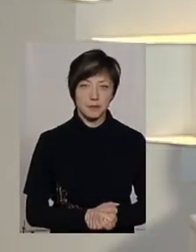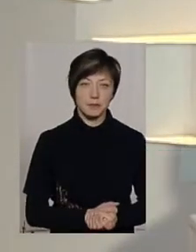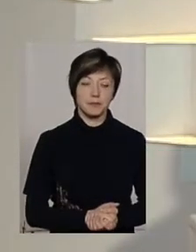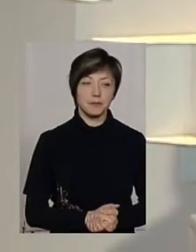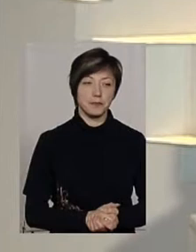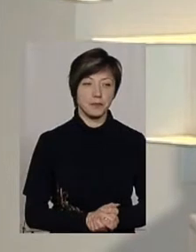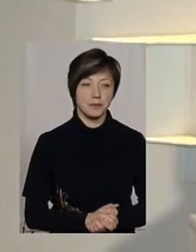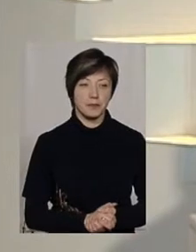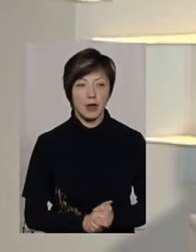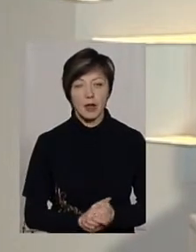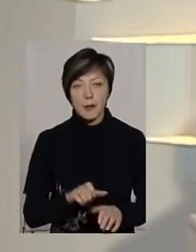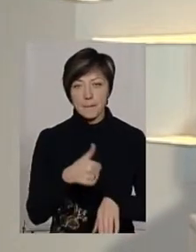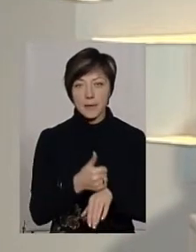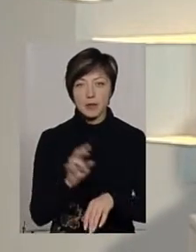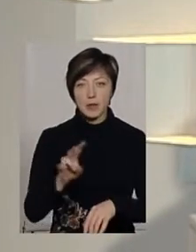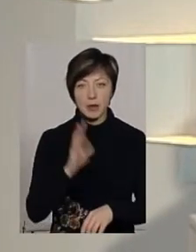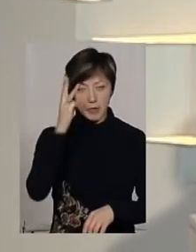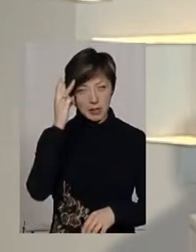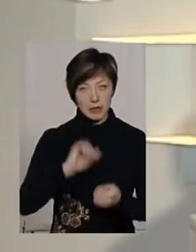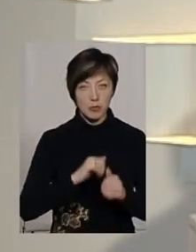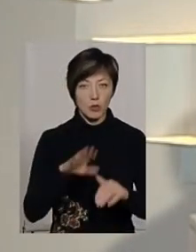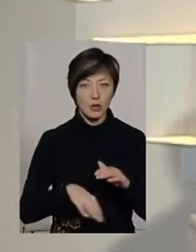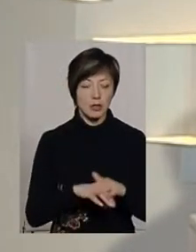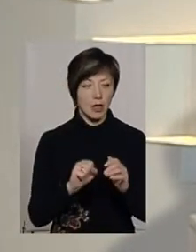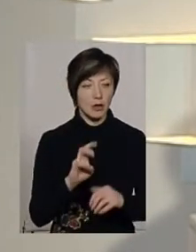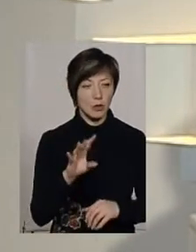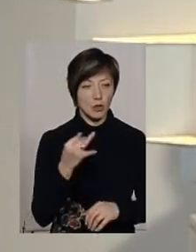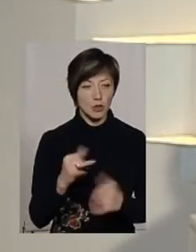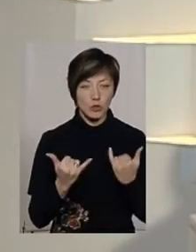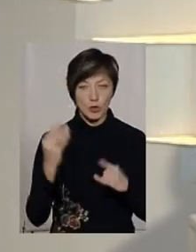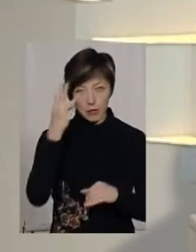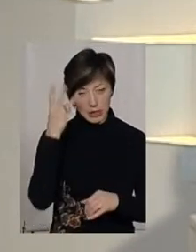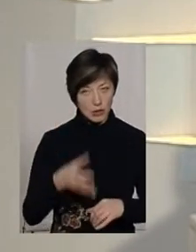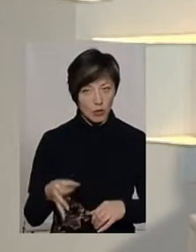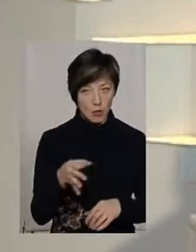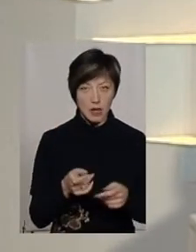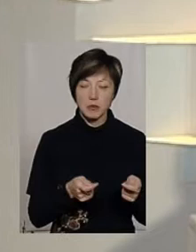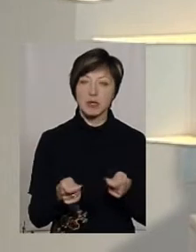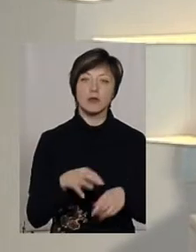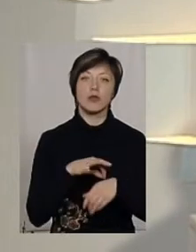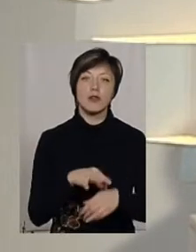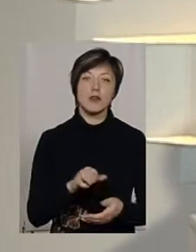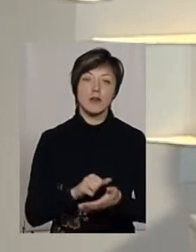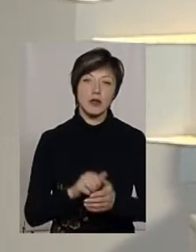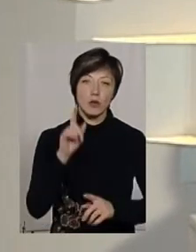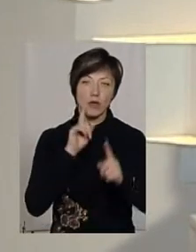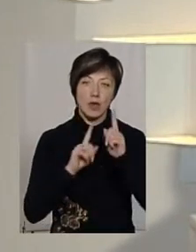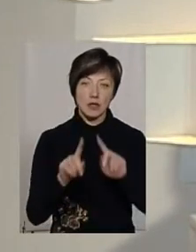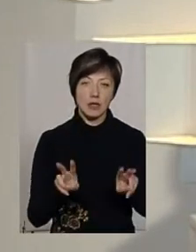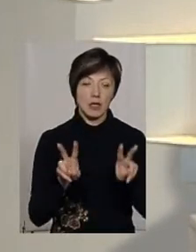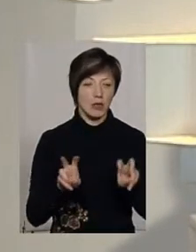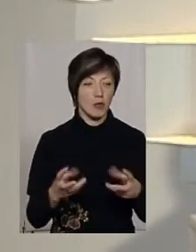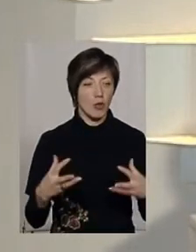Рибак. Митрополит Хмельницький Кам'янець-Подільський Антоній сьогодні в Хмельницькій облдержадміністрації провів прес-конференцію на